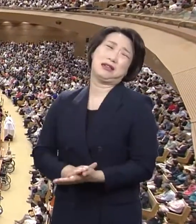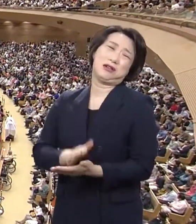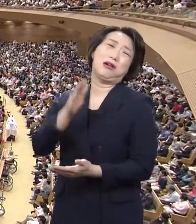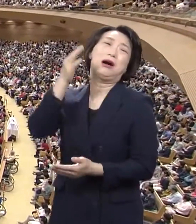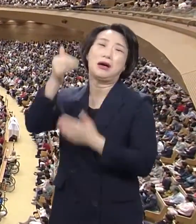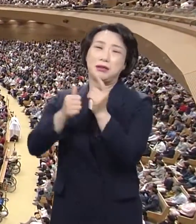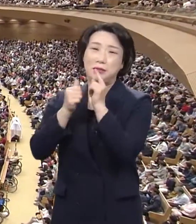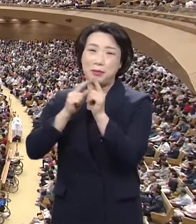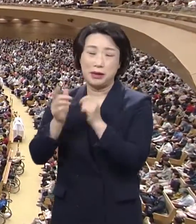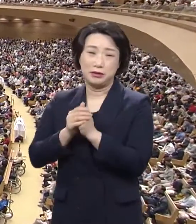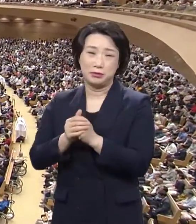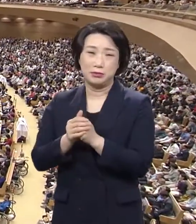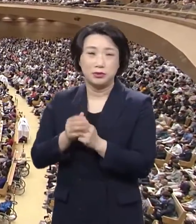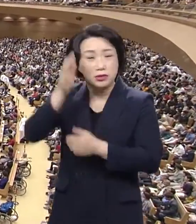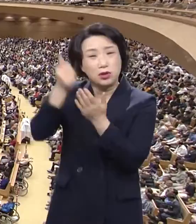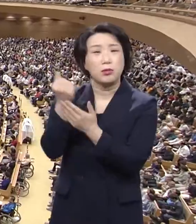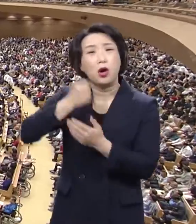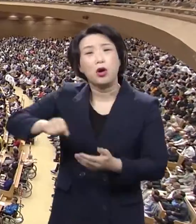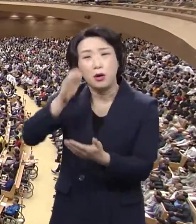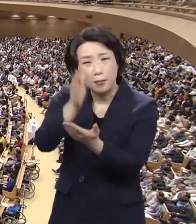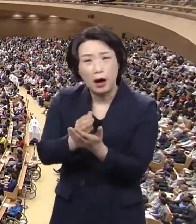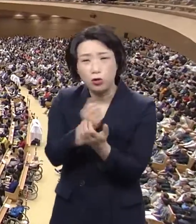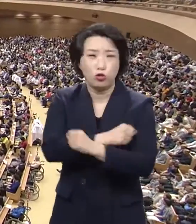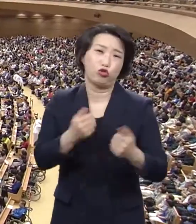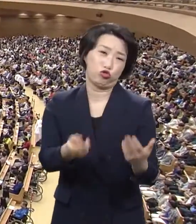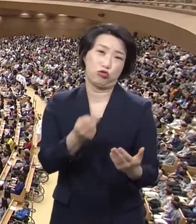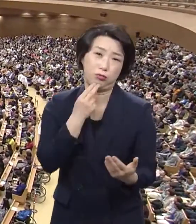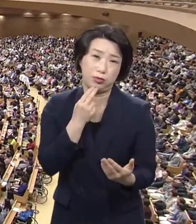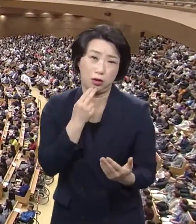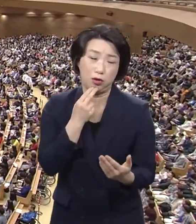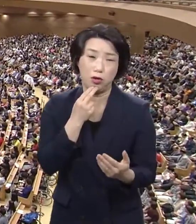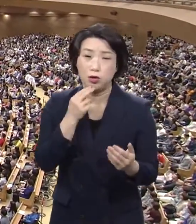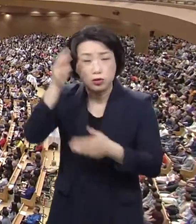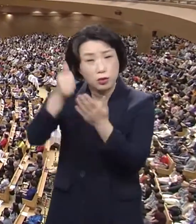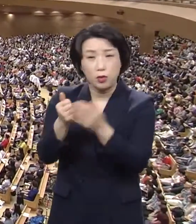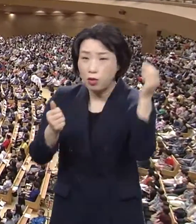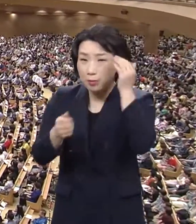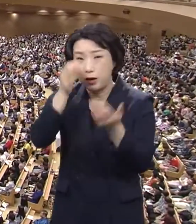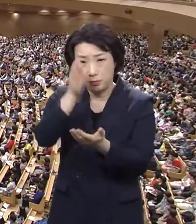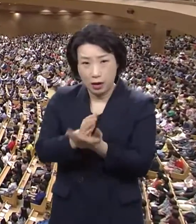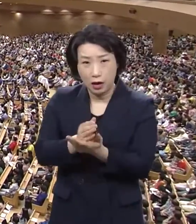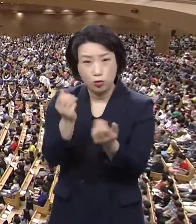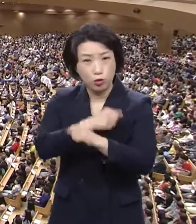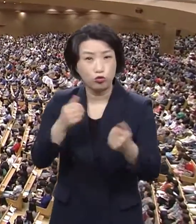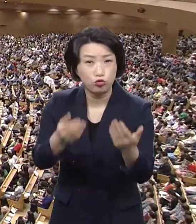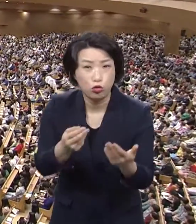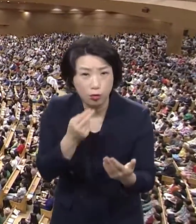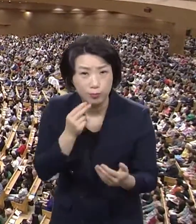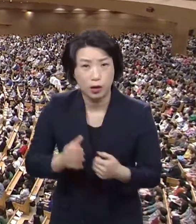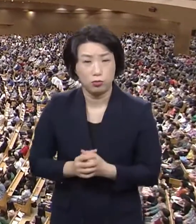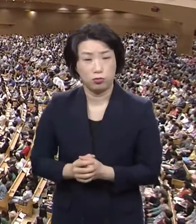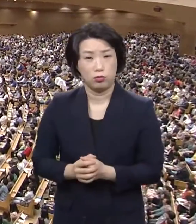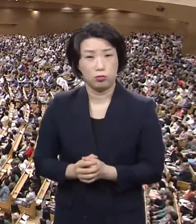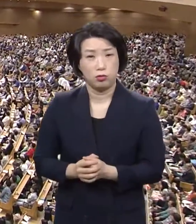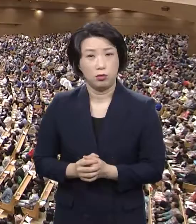뜨거운 말씀이 거역하지 마. 사함 없어. 해방하지 마. 사함 받지 못해.